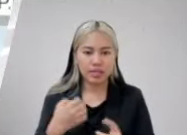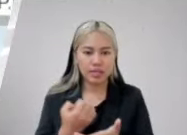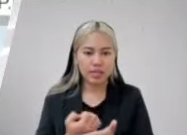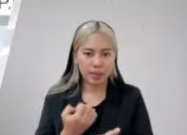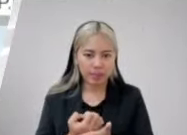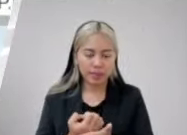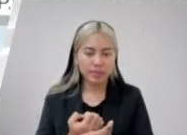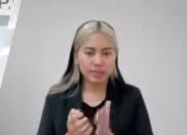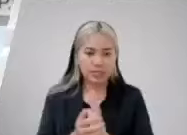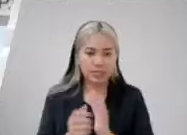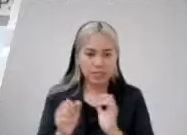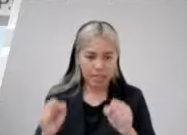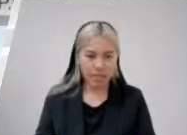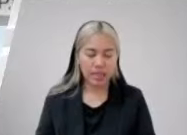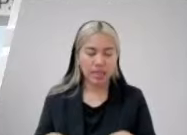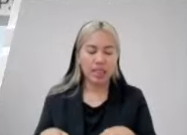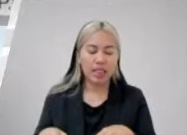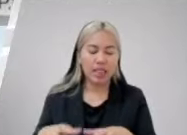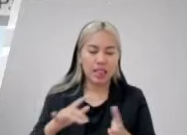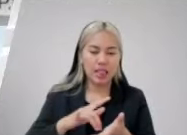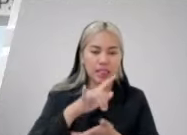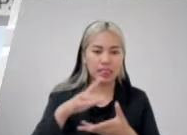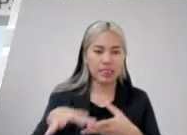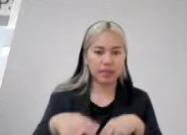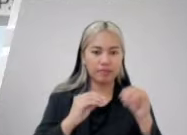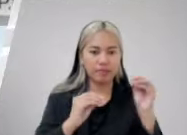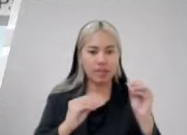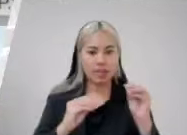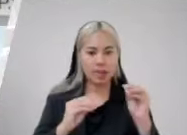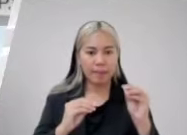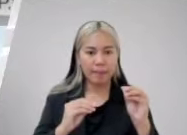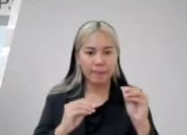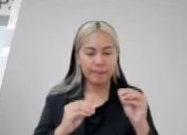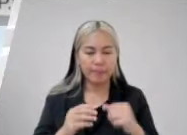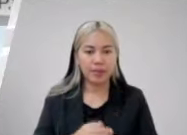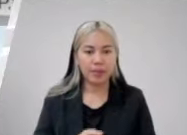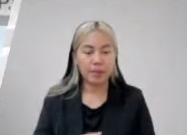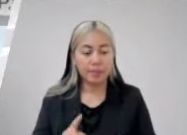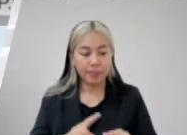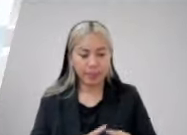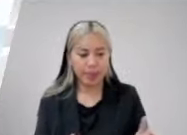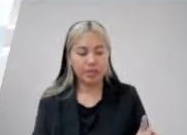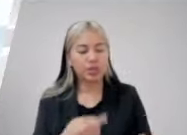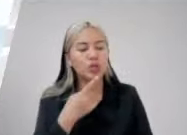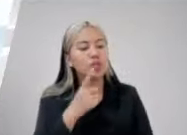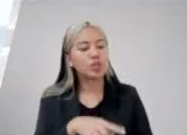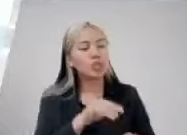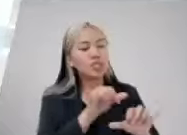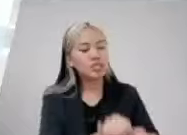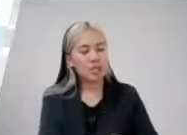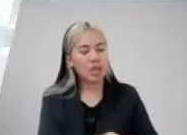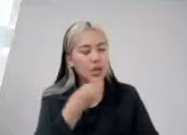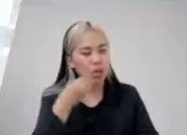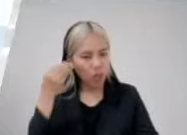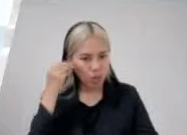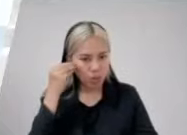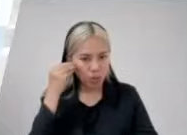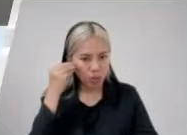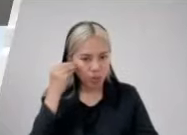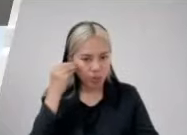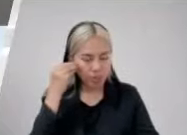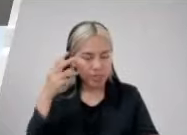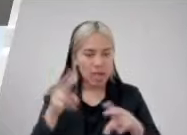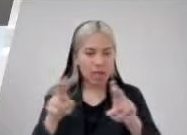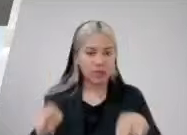Gayunman, mauobliga naman daw ito ng kanilang batas na manatili sa bahay kaya iniutos ang house arrest. Gihit ng Department of Justice,